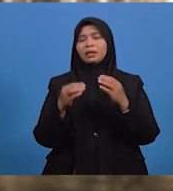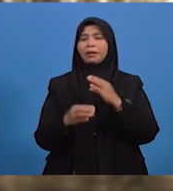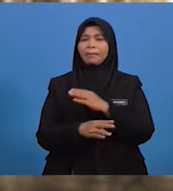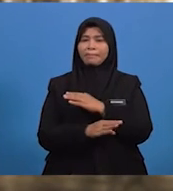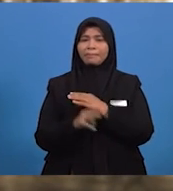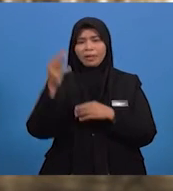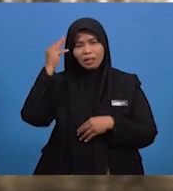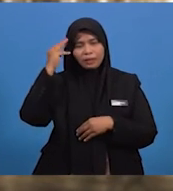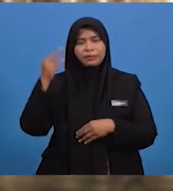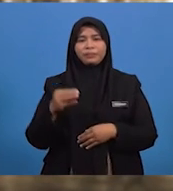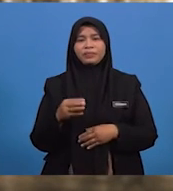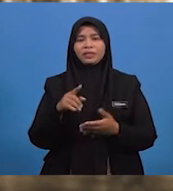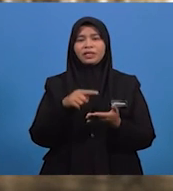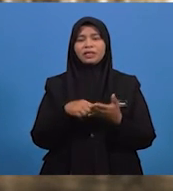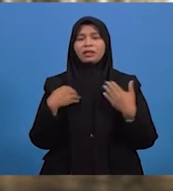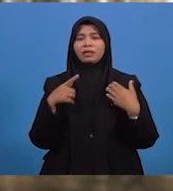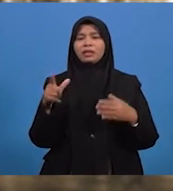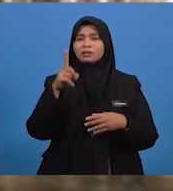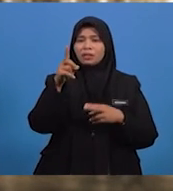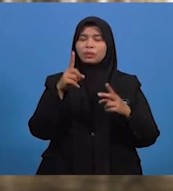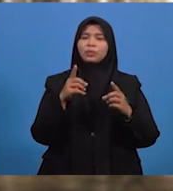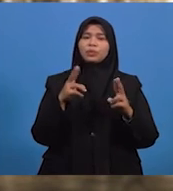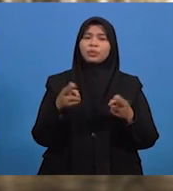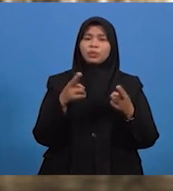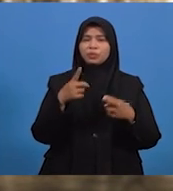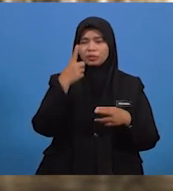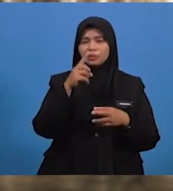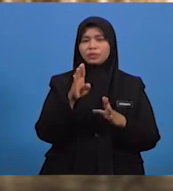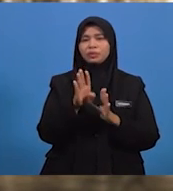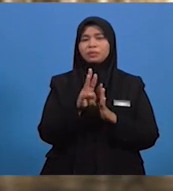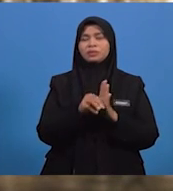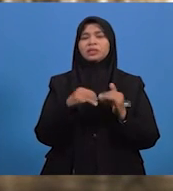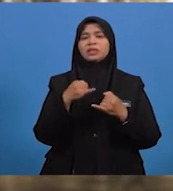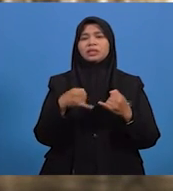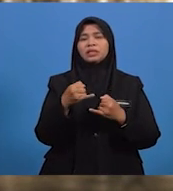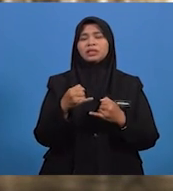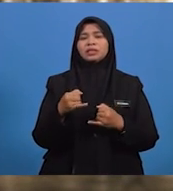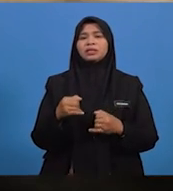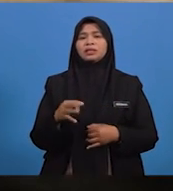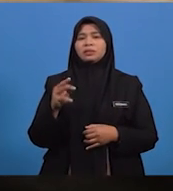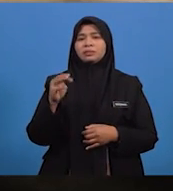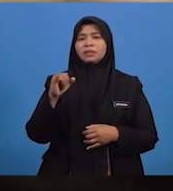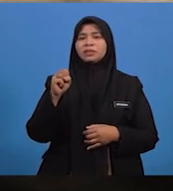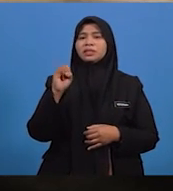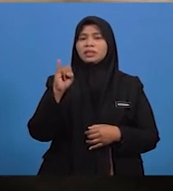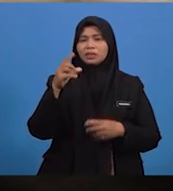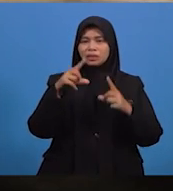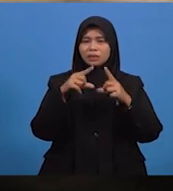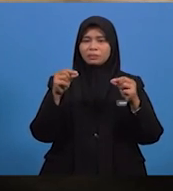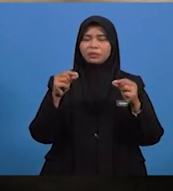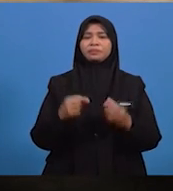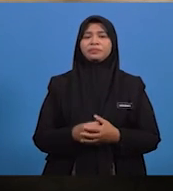Ini merupakan satu usaha bagi menjayakan misi Jepun dalam perluasan kuasa.